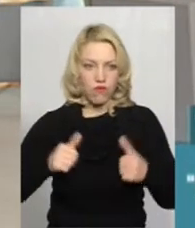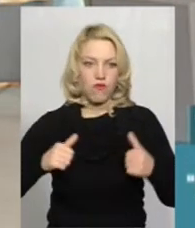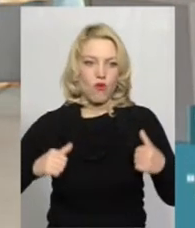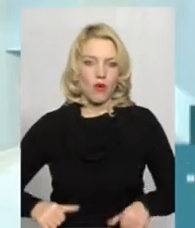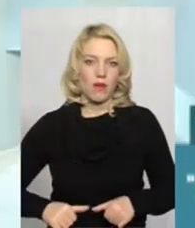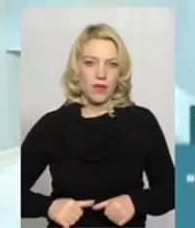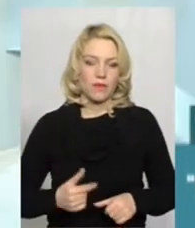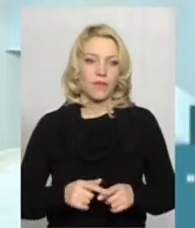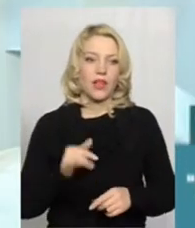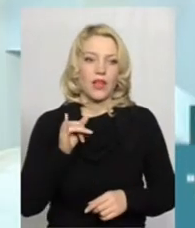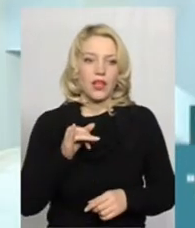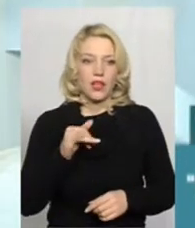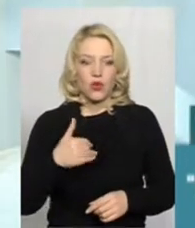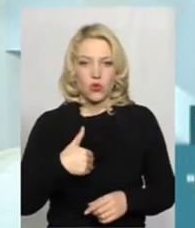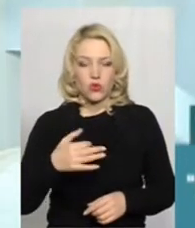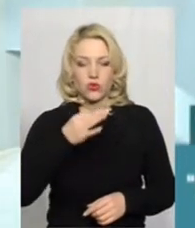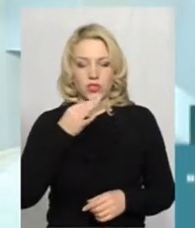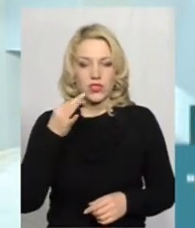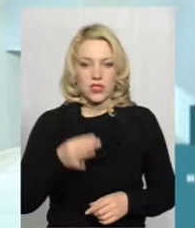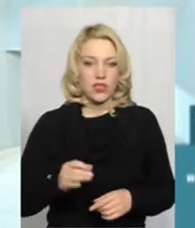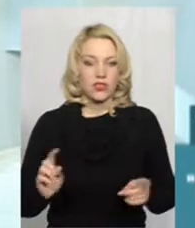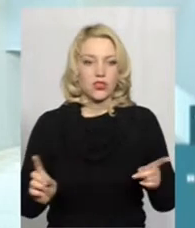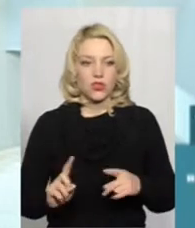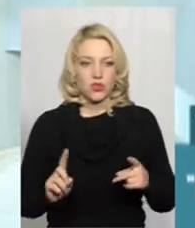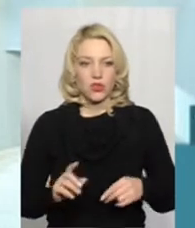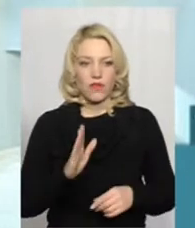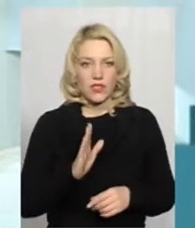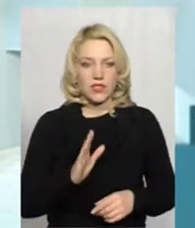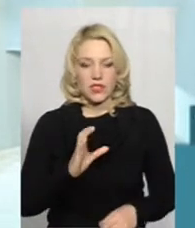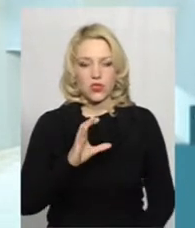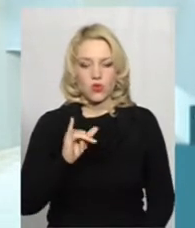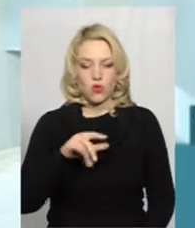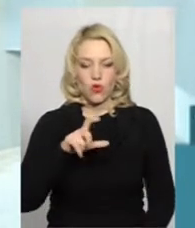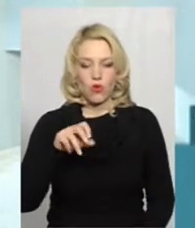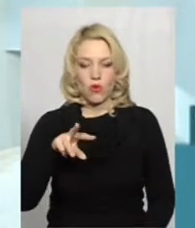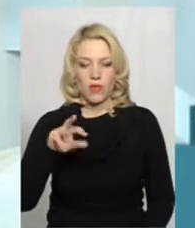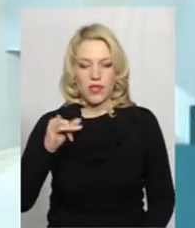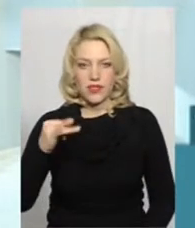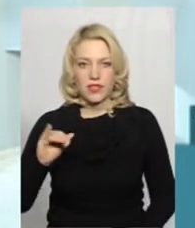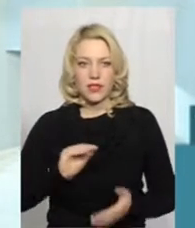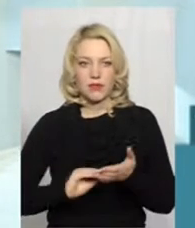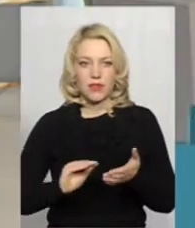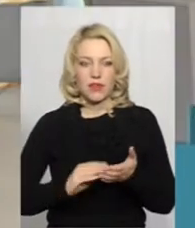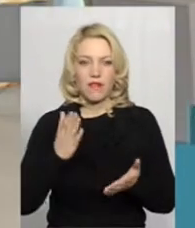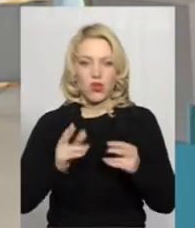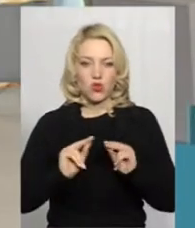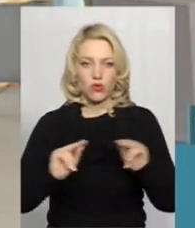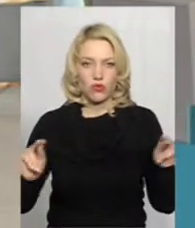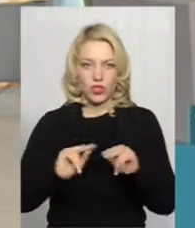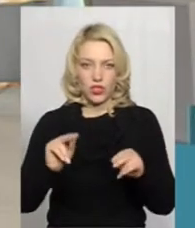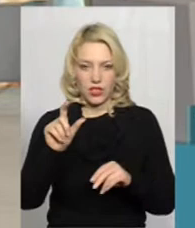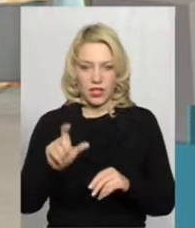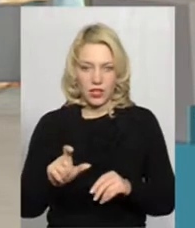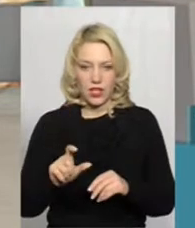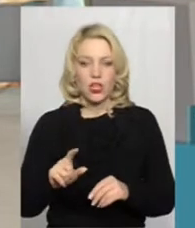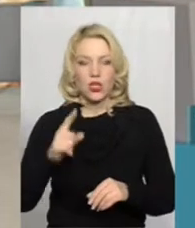знаєте, хочу сказати, що Василь Олександрович Сухомлинський писав, що якщо вчитель